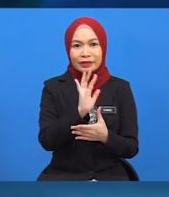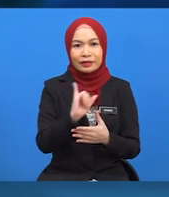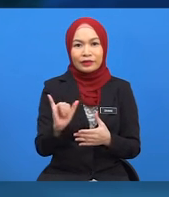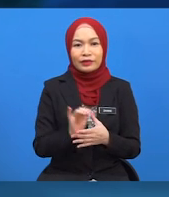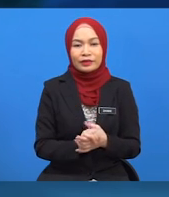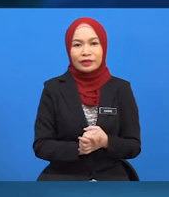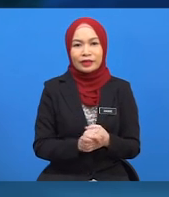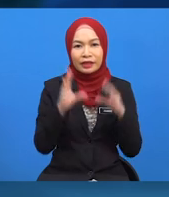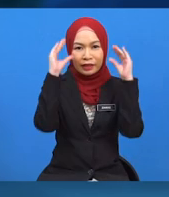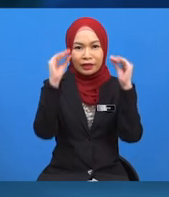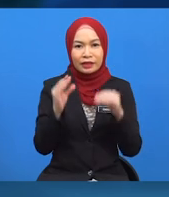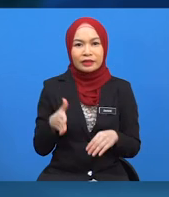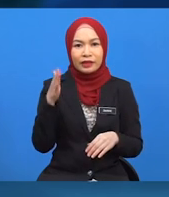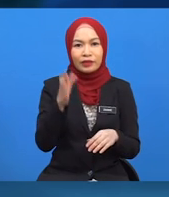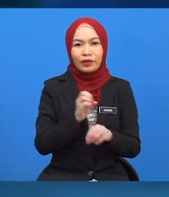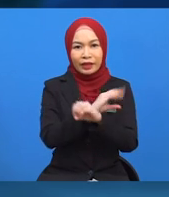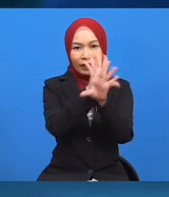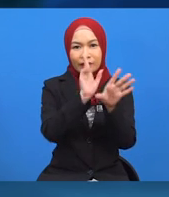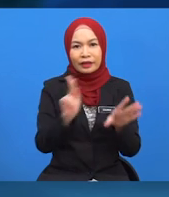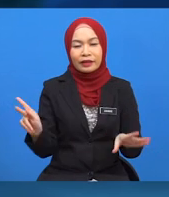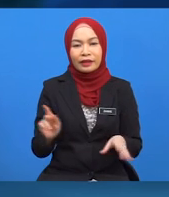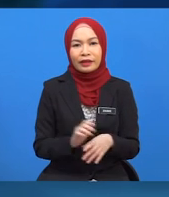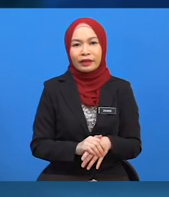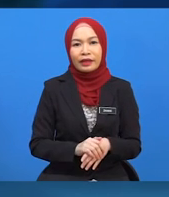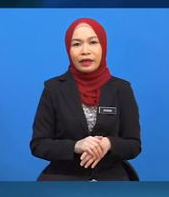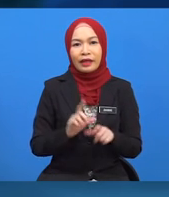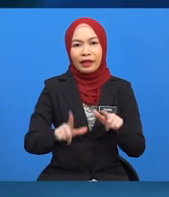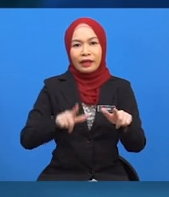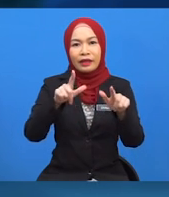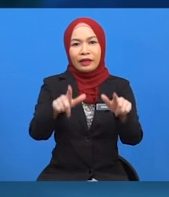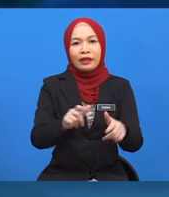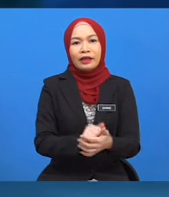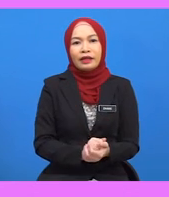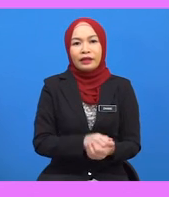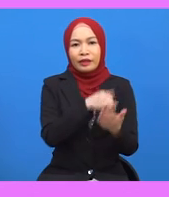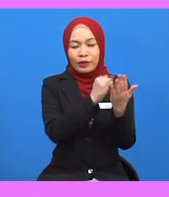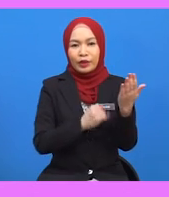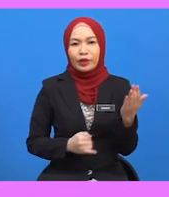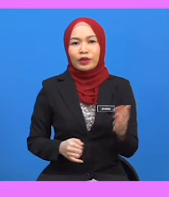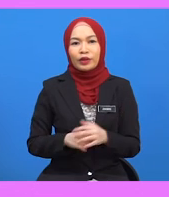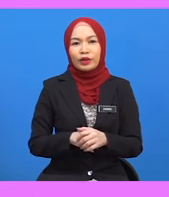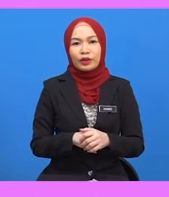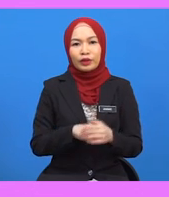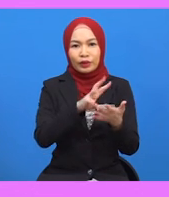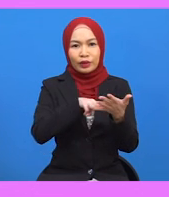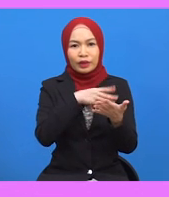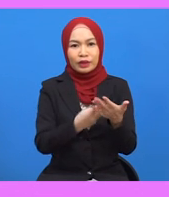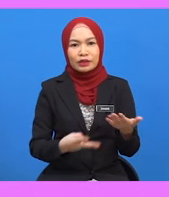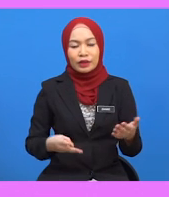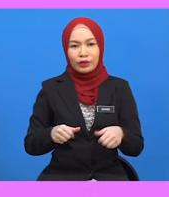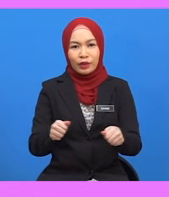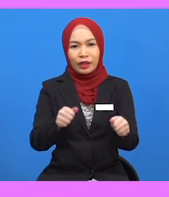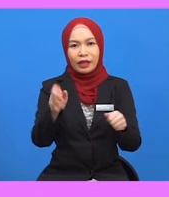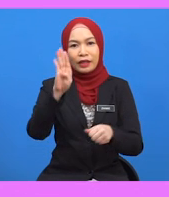Seterusnya, cikgu akan menerangkan langkah-langkah melukis carta alir binary search.